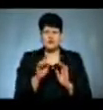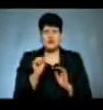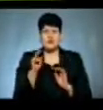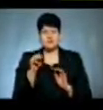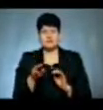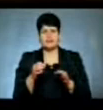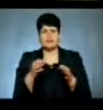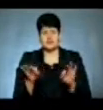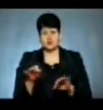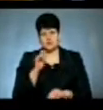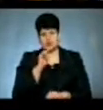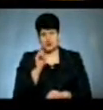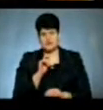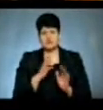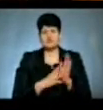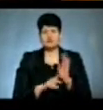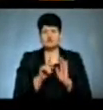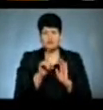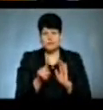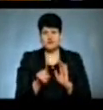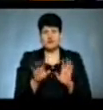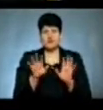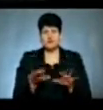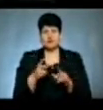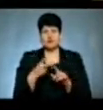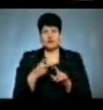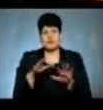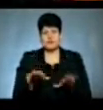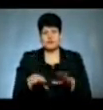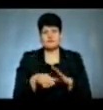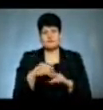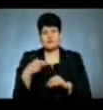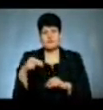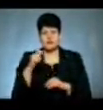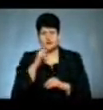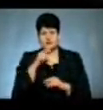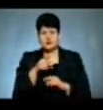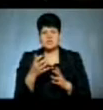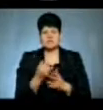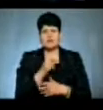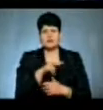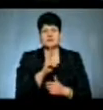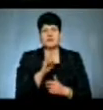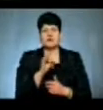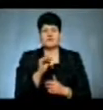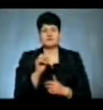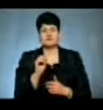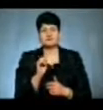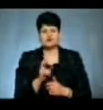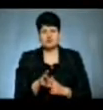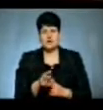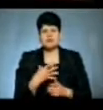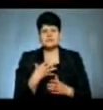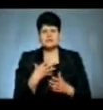незалежності України. У 91-му він посів 2-е місце на виборах президента України. Перемогу тоді здобув Леонід Кравчук, а за Чорновола свої